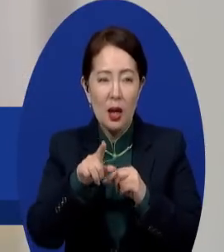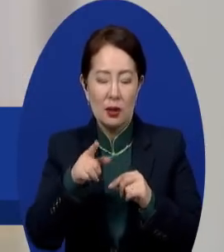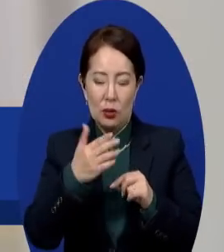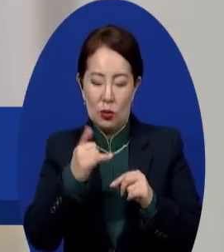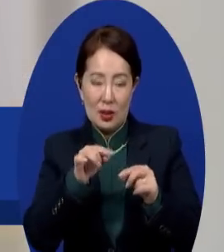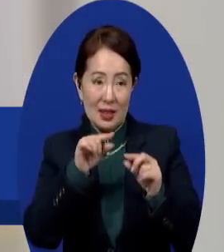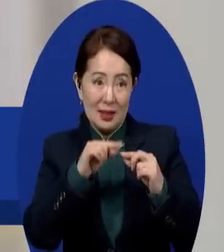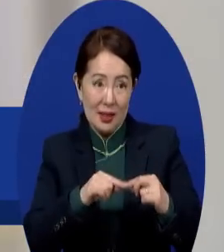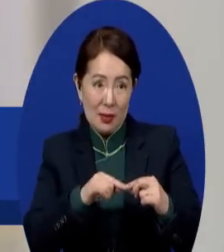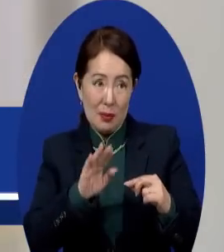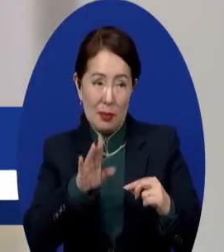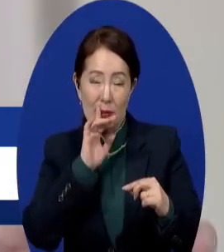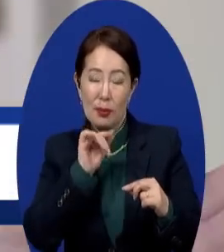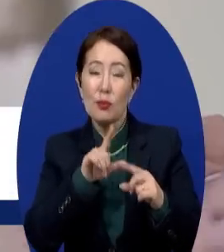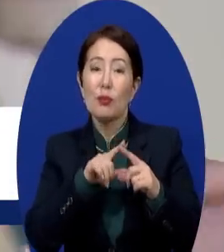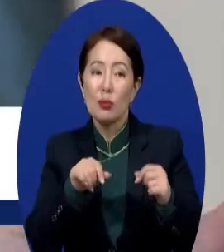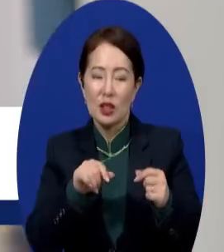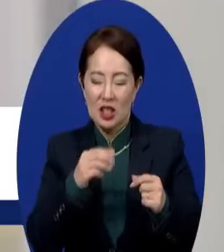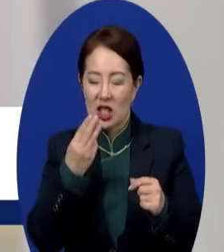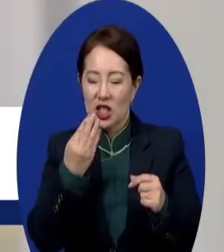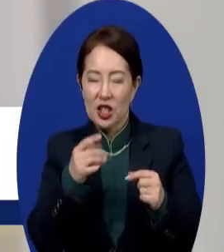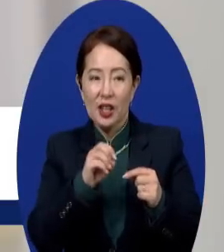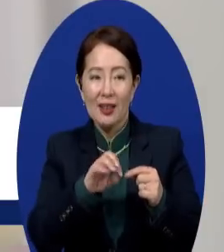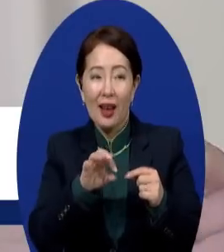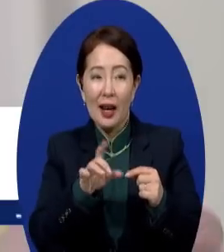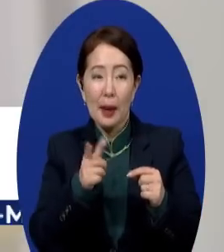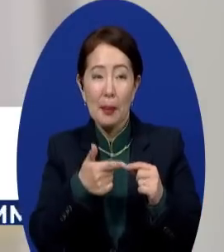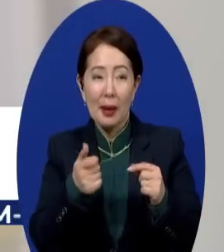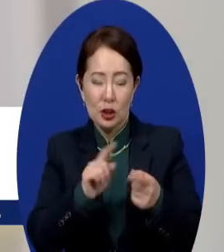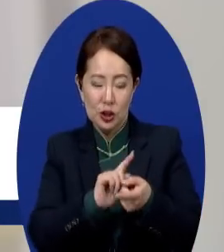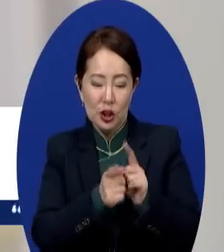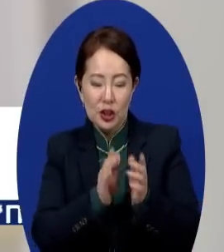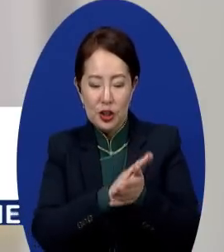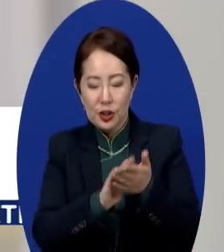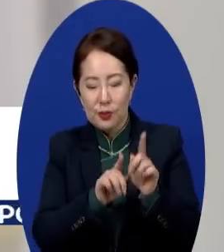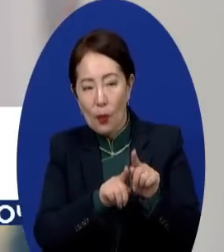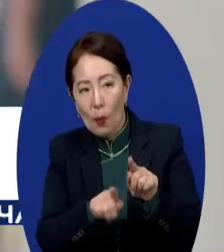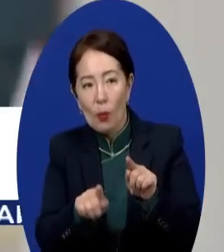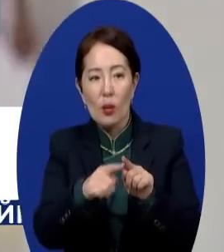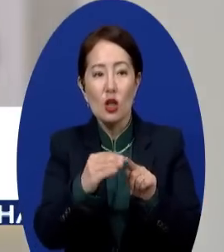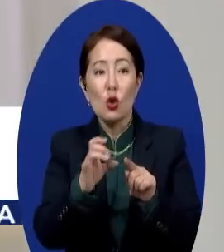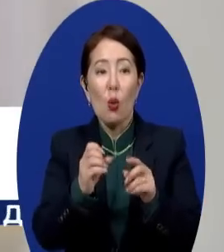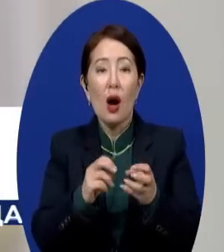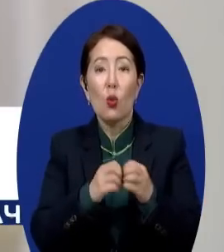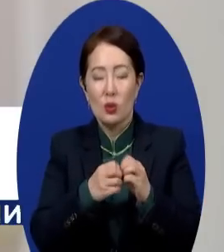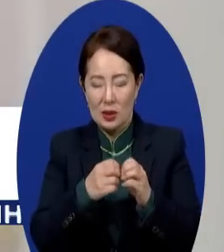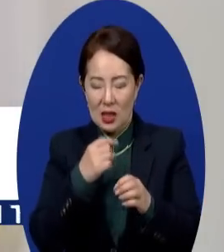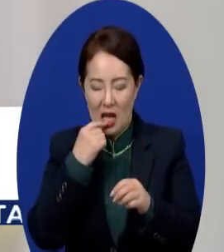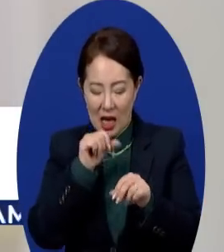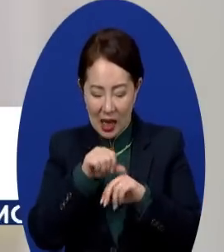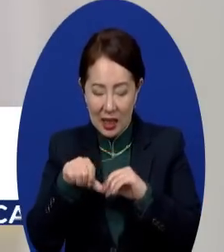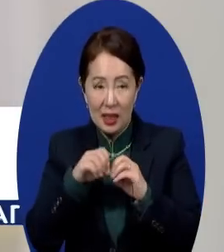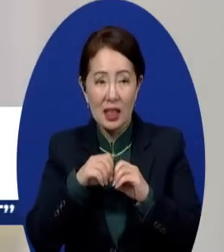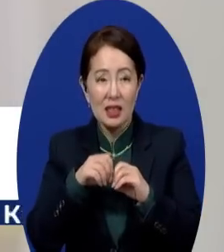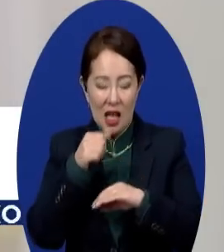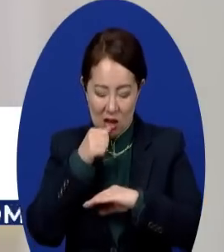болоод тийм ээ тэр шингэн ялгалтыг нь багсах болон шинээр сууг үүсгийг нь дуран ашиглаж хаалга хийж байгаа. Ингэснээр хүүхдийн